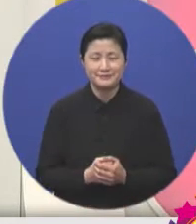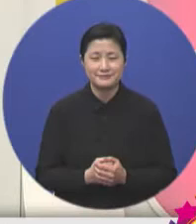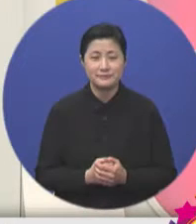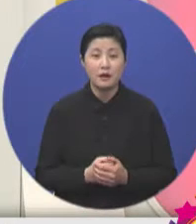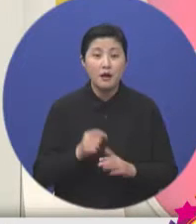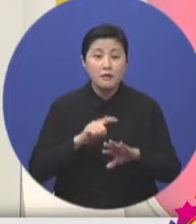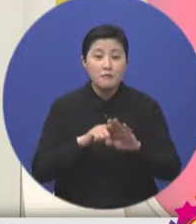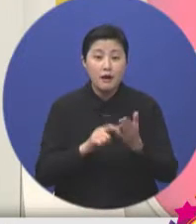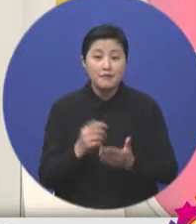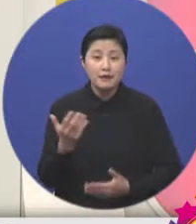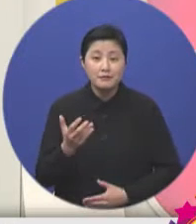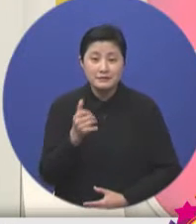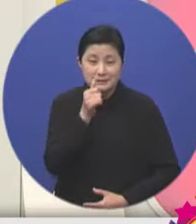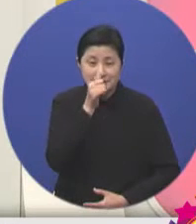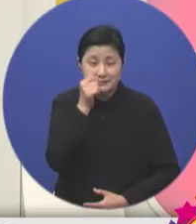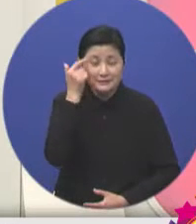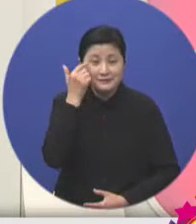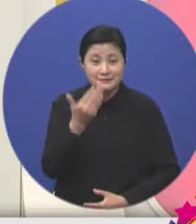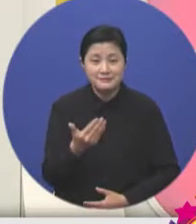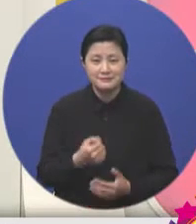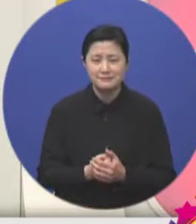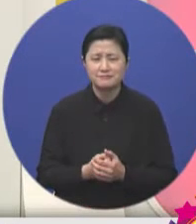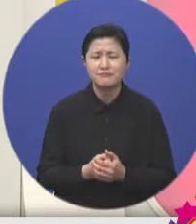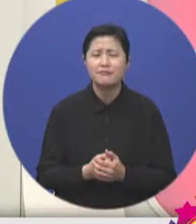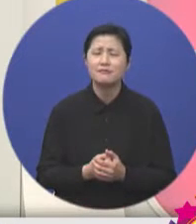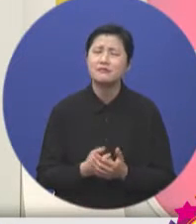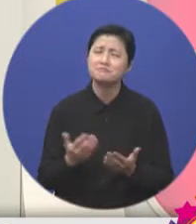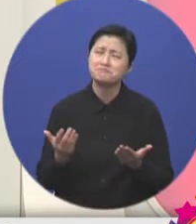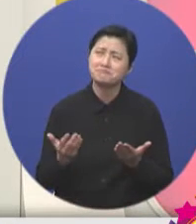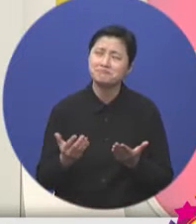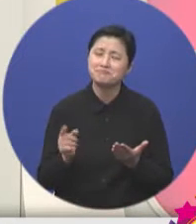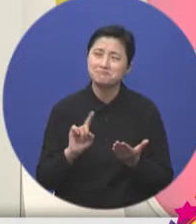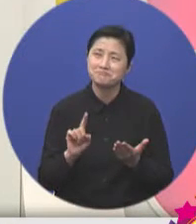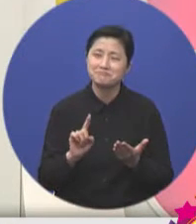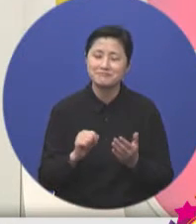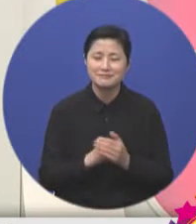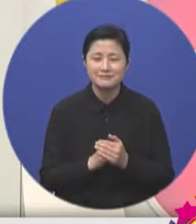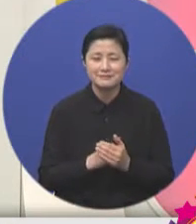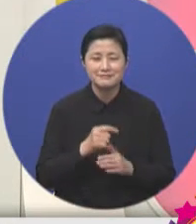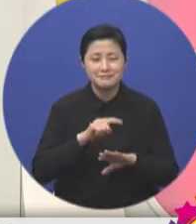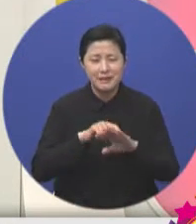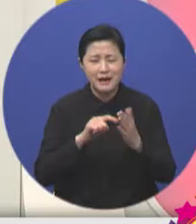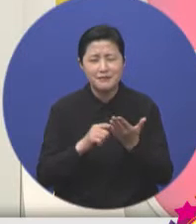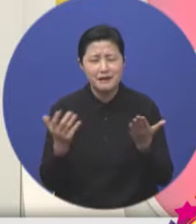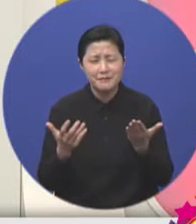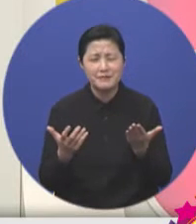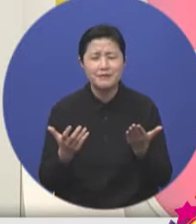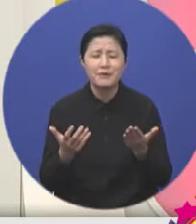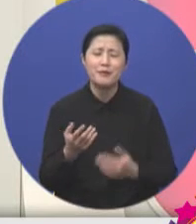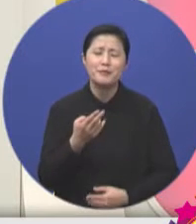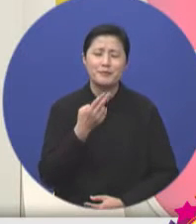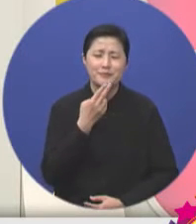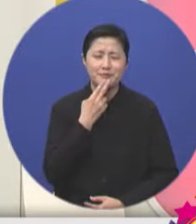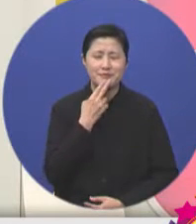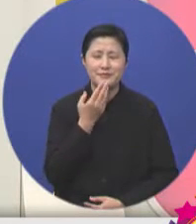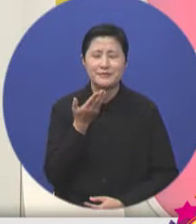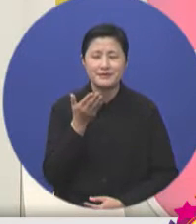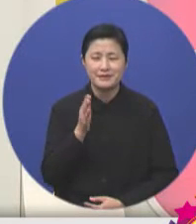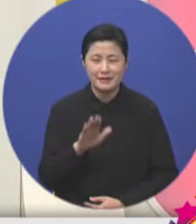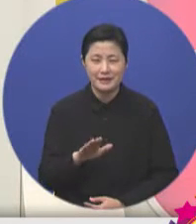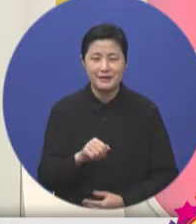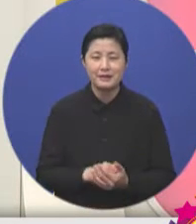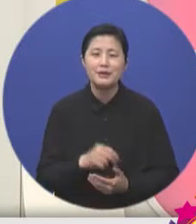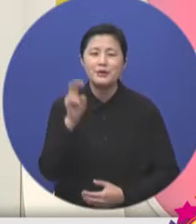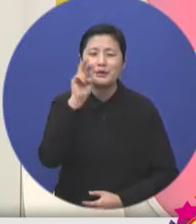무슨 가슴 아픈 일이 많으셨어요? 가슴 아픈 일이요? 네. 아유, 가슴 아픈 일 그렇게 없는데. 아, 근데 그냥 단지